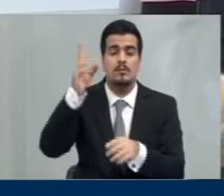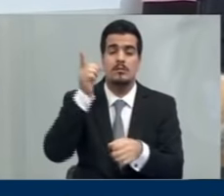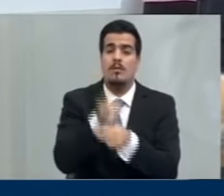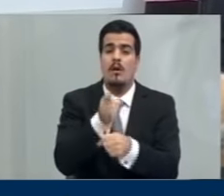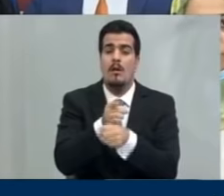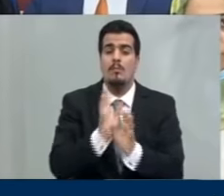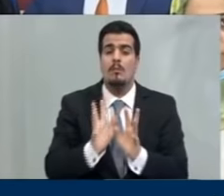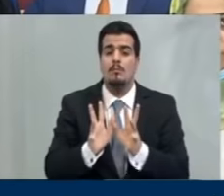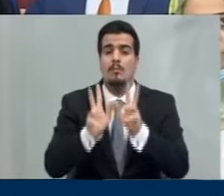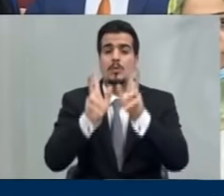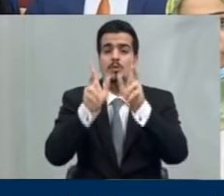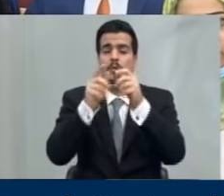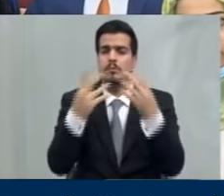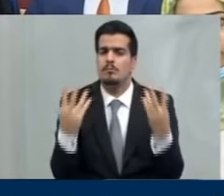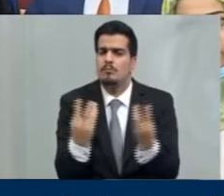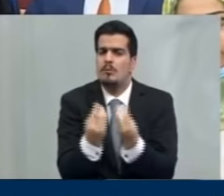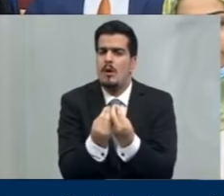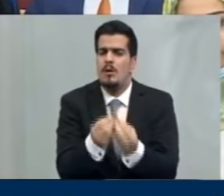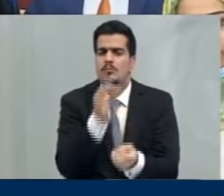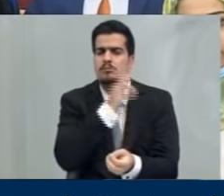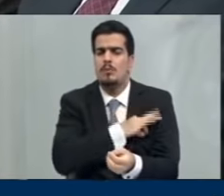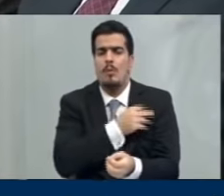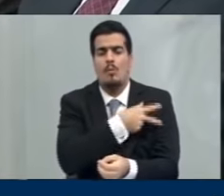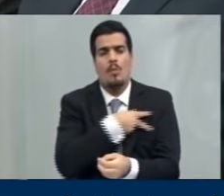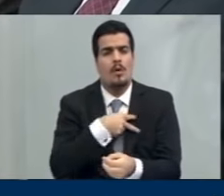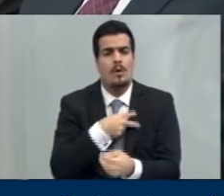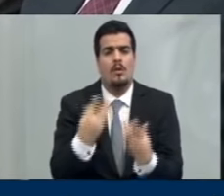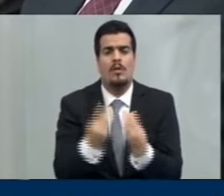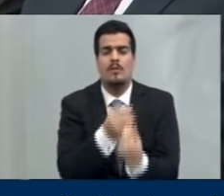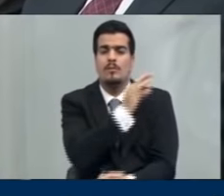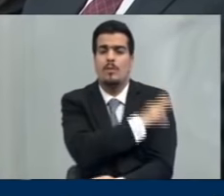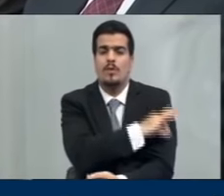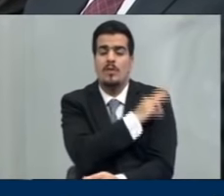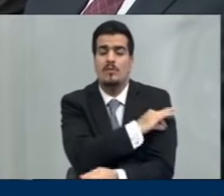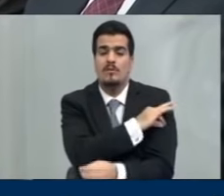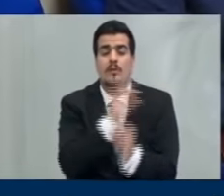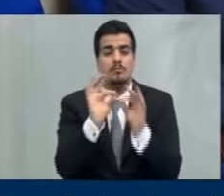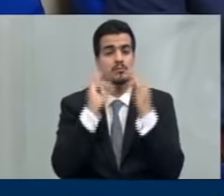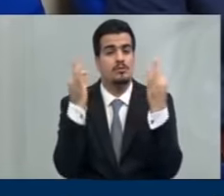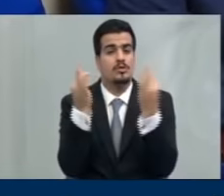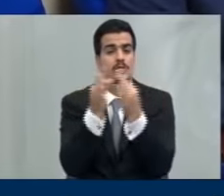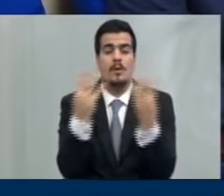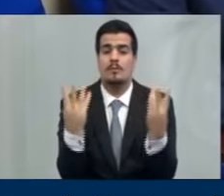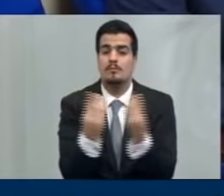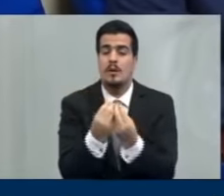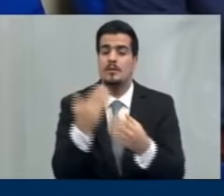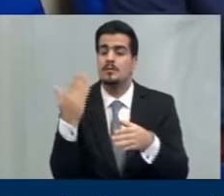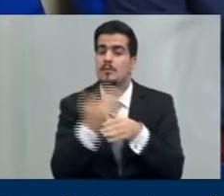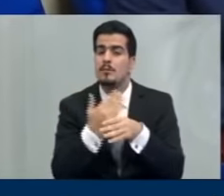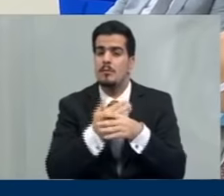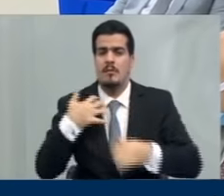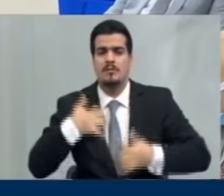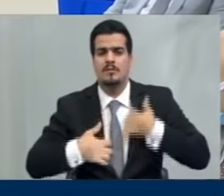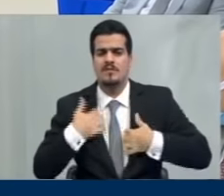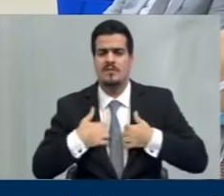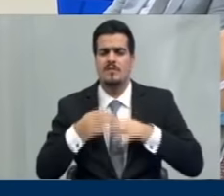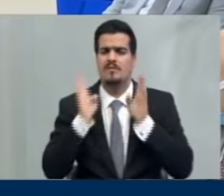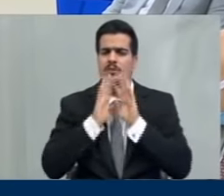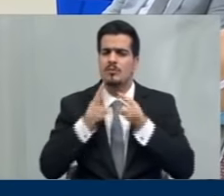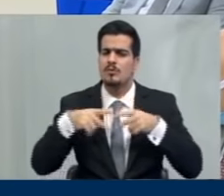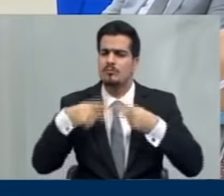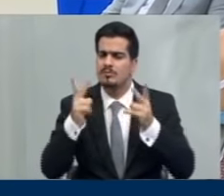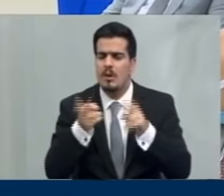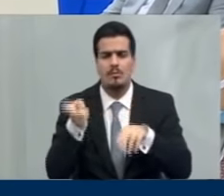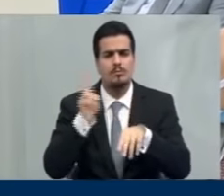هذا المشروع تسعى لتحصين الموظف ومن خلاله أفراد المجتمع ضد الهجمات النفسية والألكترونية التي